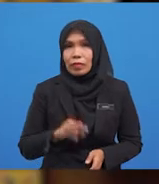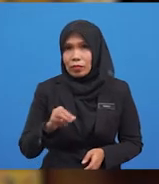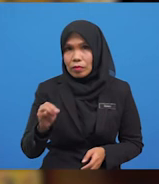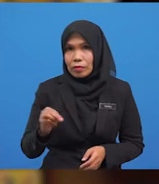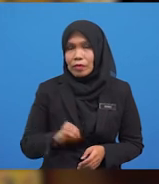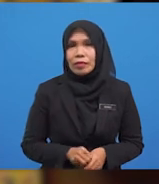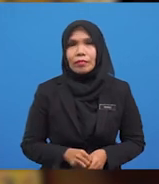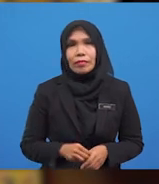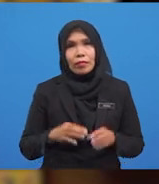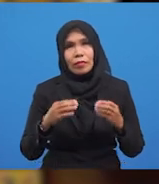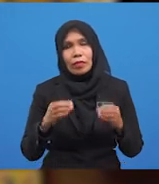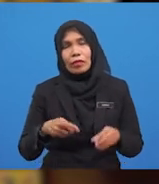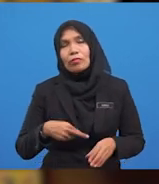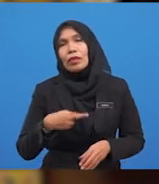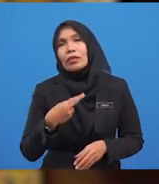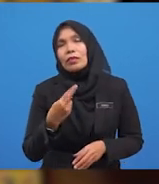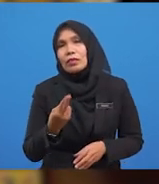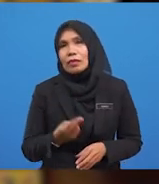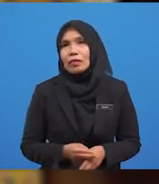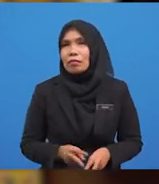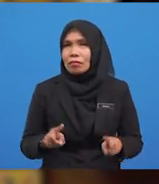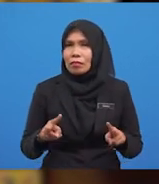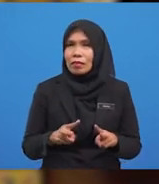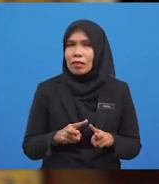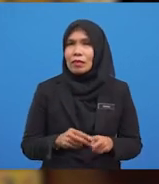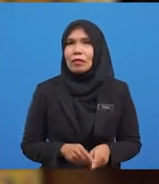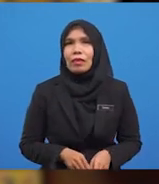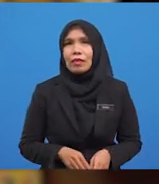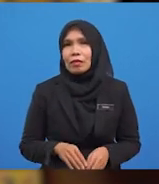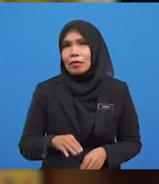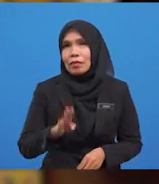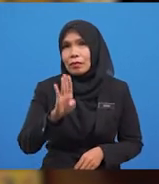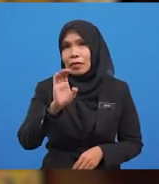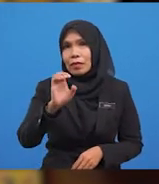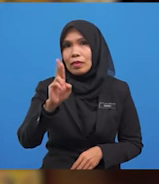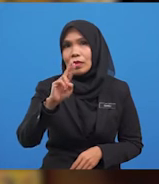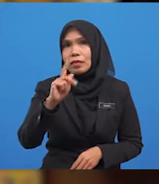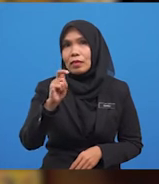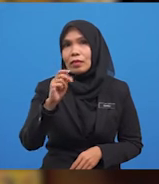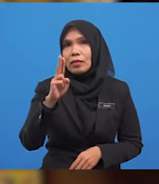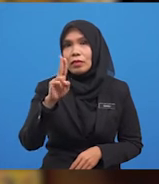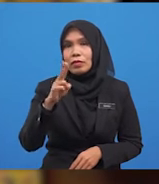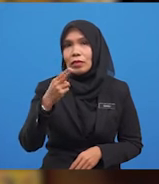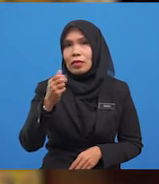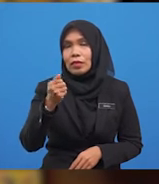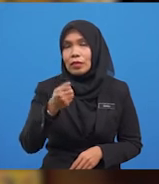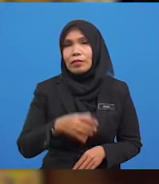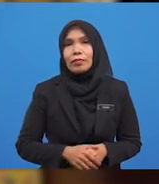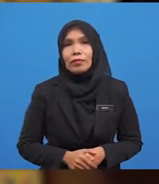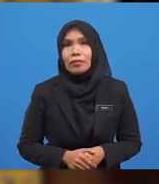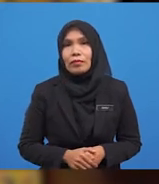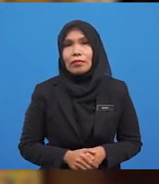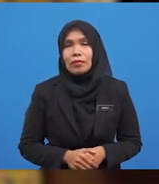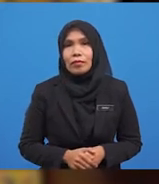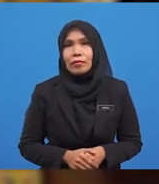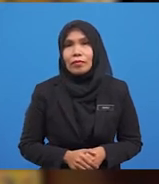Murid-murid sekalian, cikgu berasa sungguh bertuah pada hari ini kerana murid-murid masih setia bersama-sama